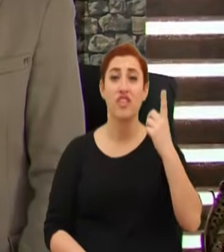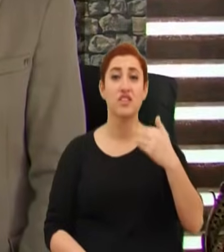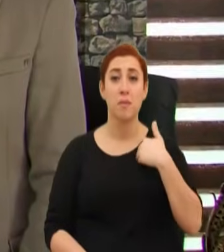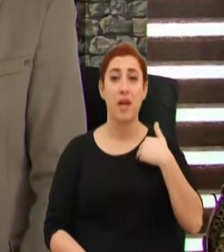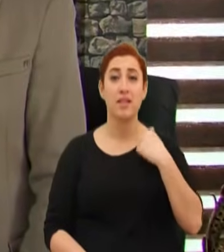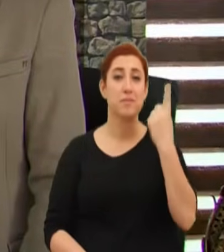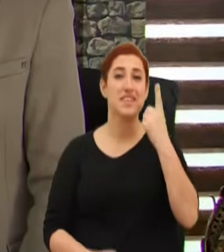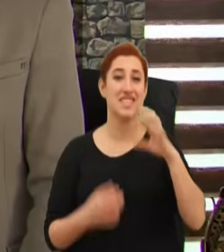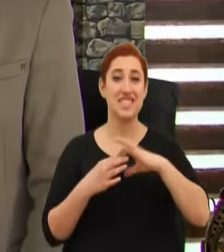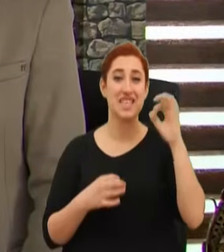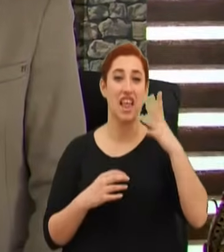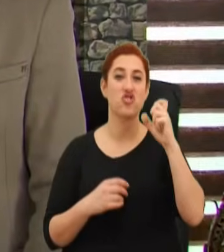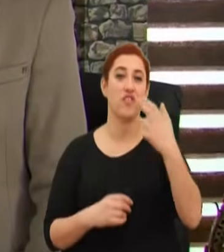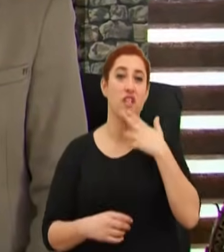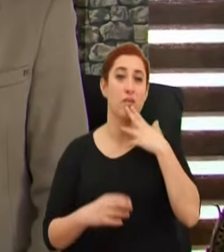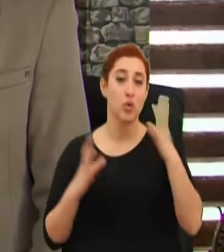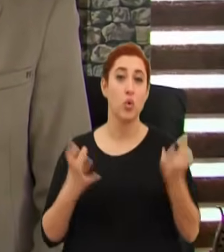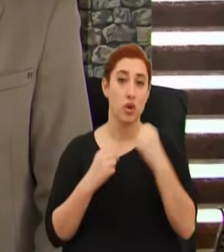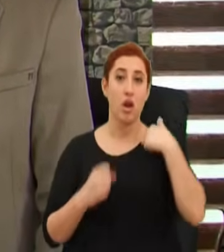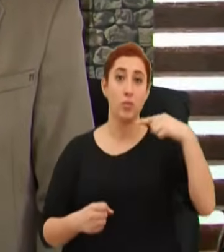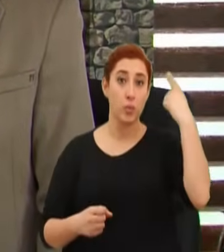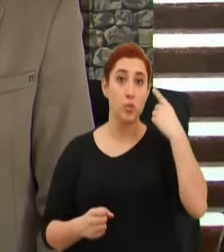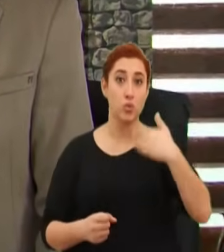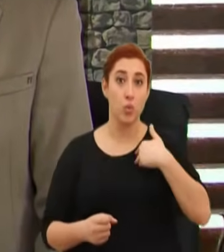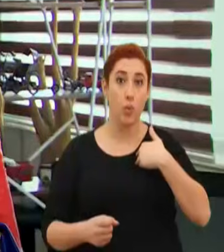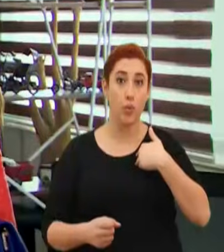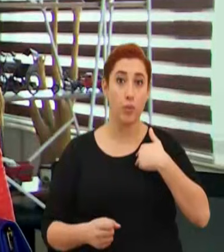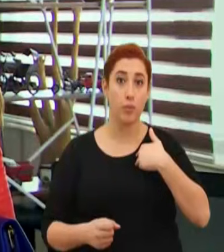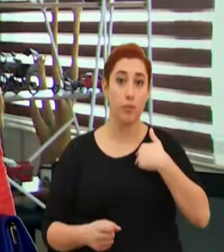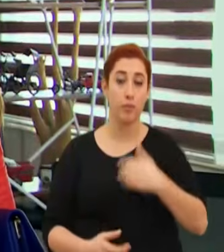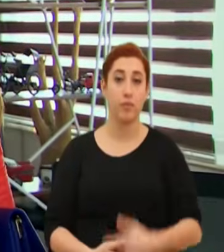ben bir kişiyi, yani Cavidan Hanım'ı kurtardığımı düşünüyordum hayatım.